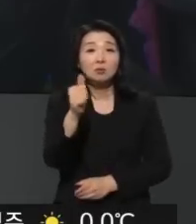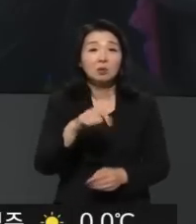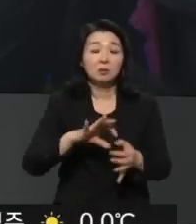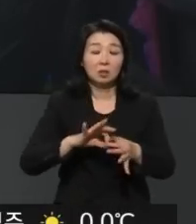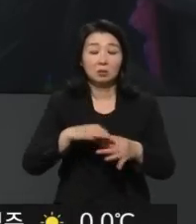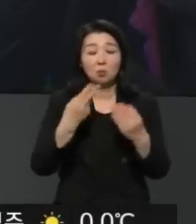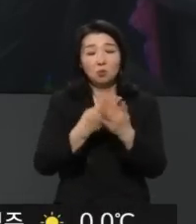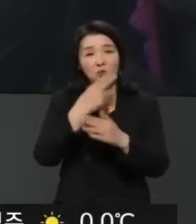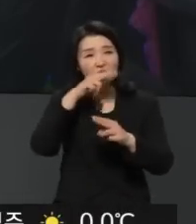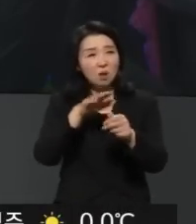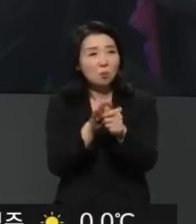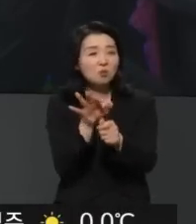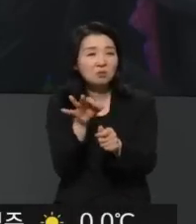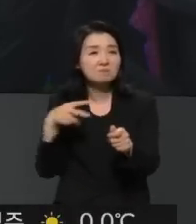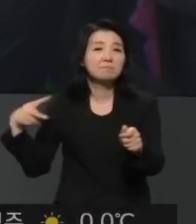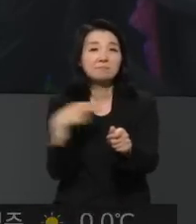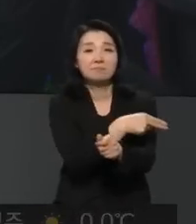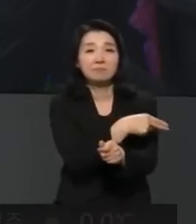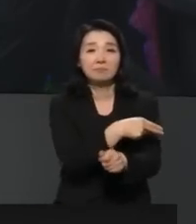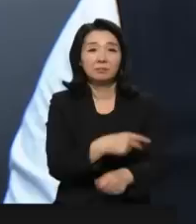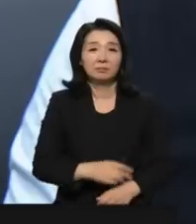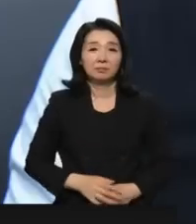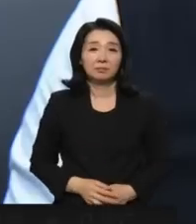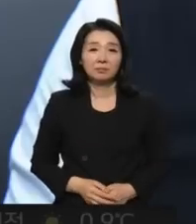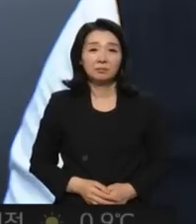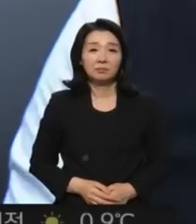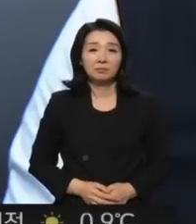보조금을 끊어버리는 방안도 언급했습니다.